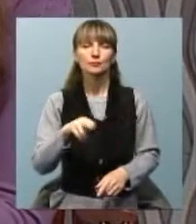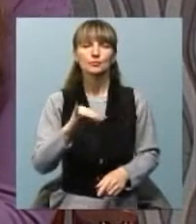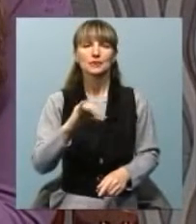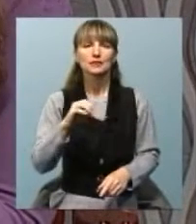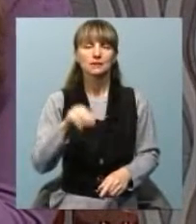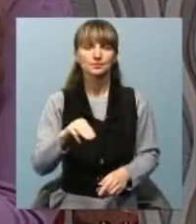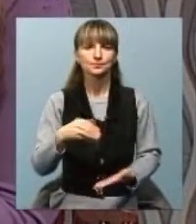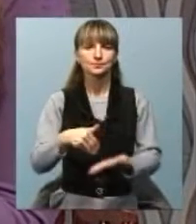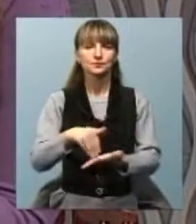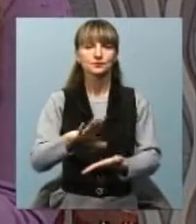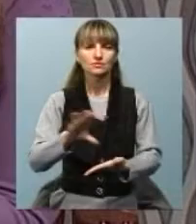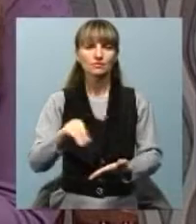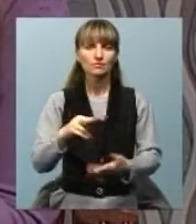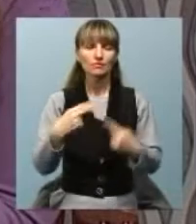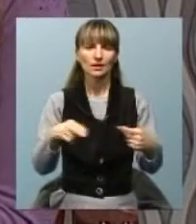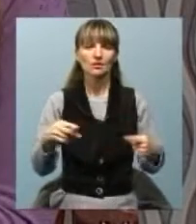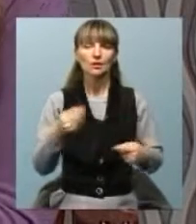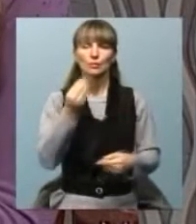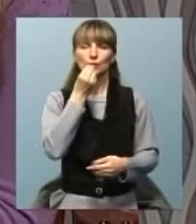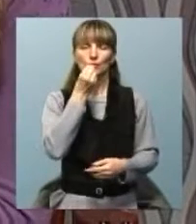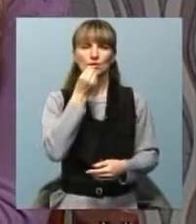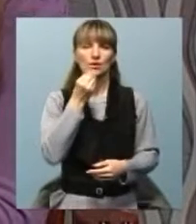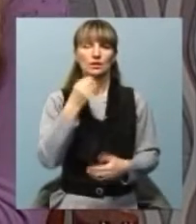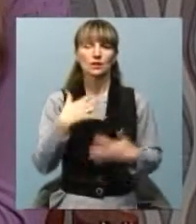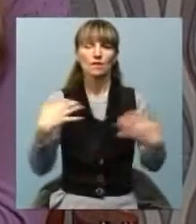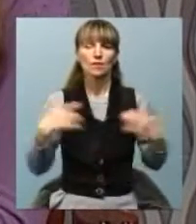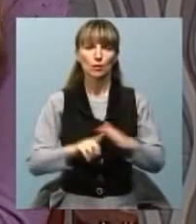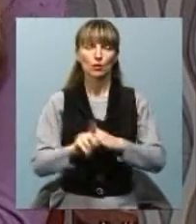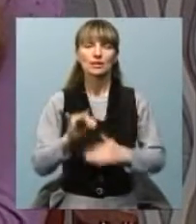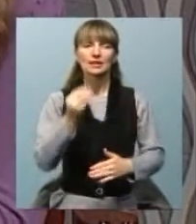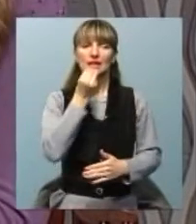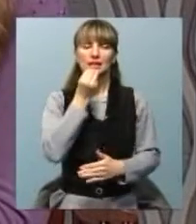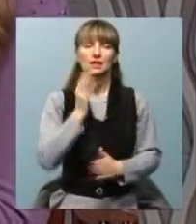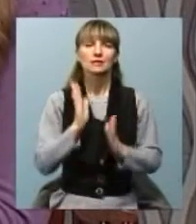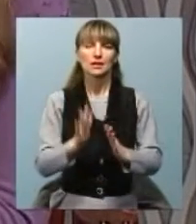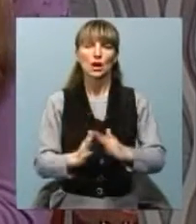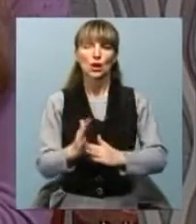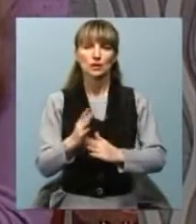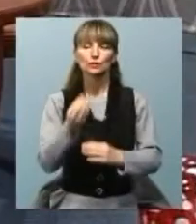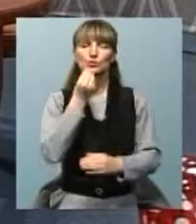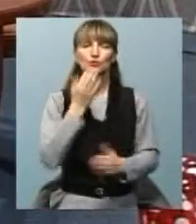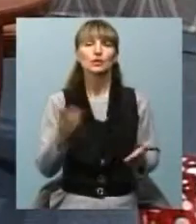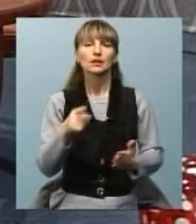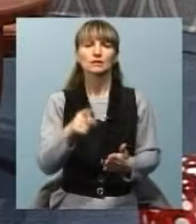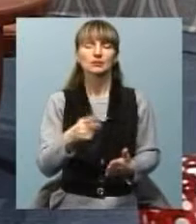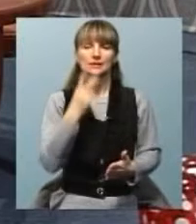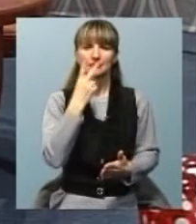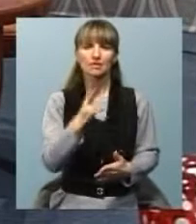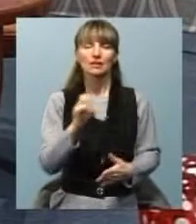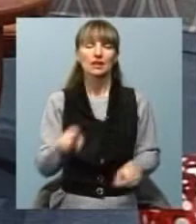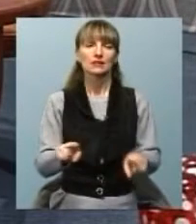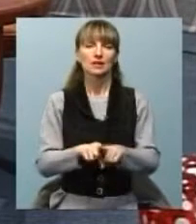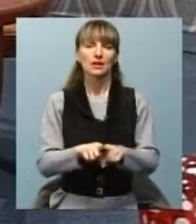від всяких продуктів тваринного походження і взагалі їдять дуже таки тільки рослинну їжу. Як ти взагалі дивишся на